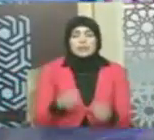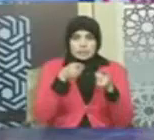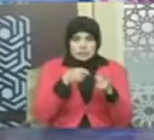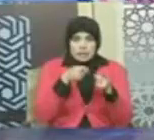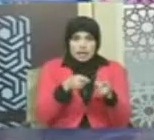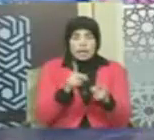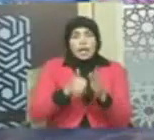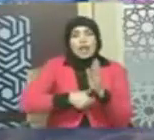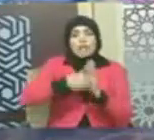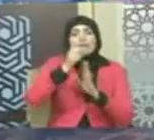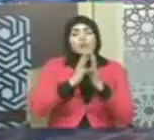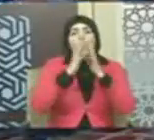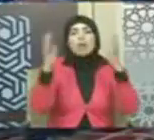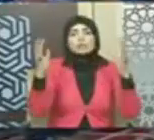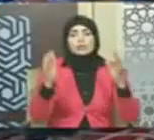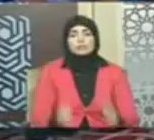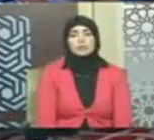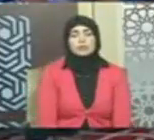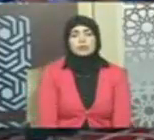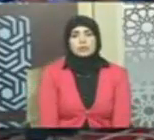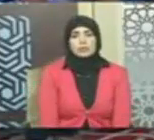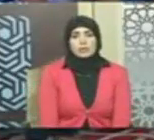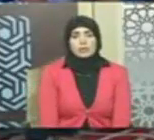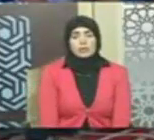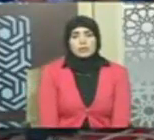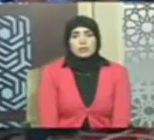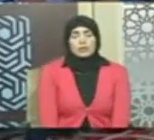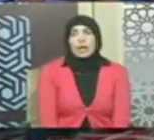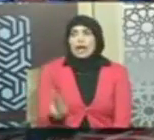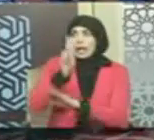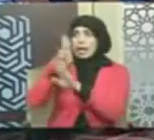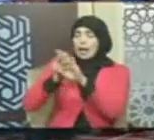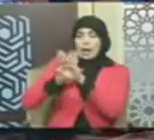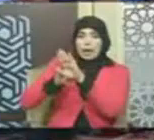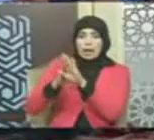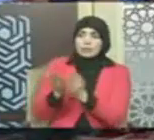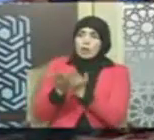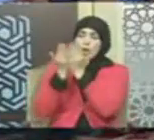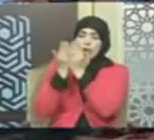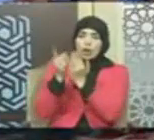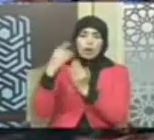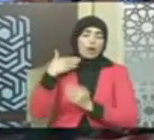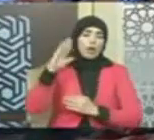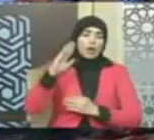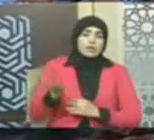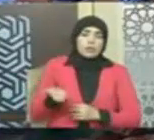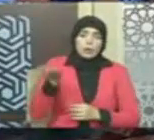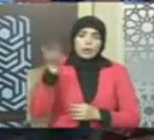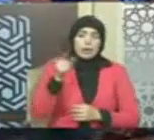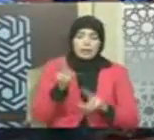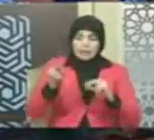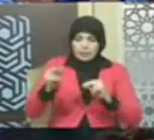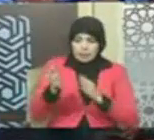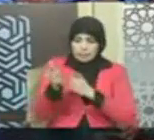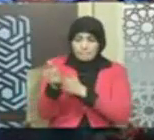ذلك الفوز العظيم. نسأل الله عز وجل أن نكون ممن